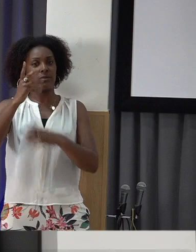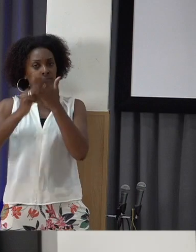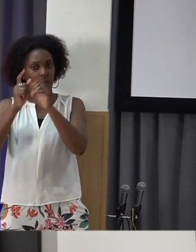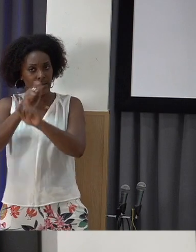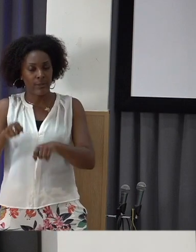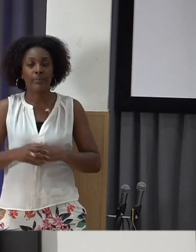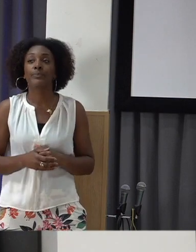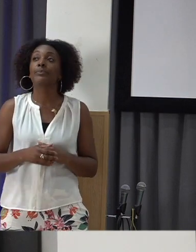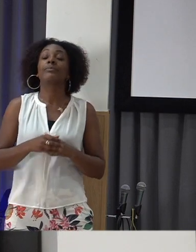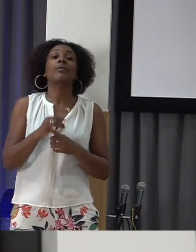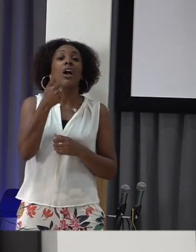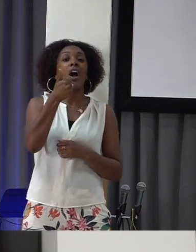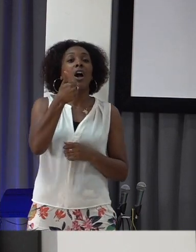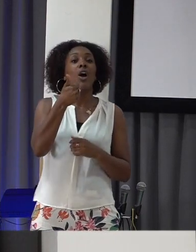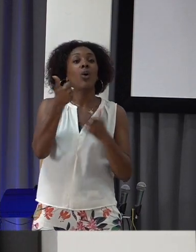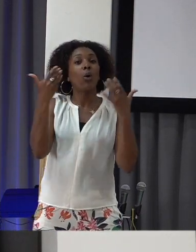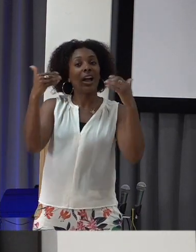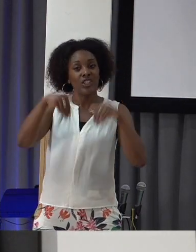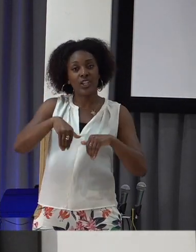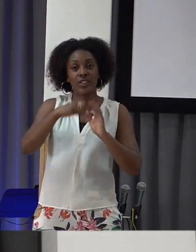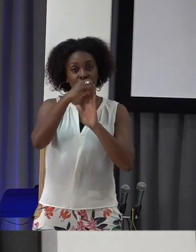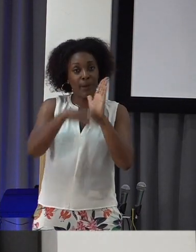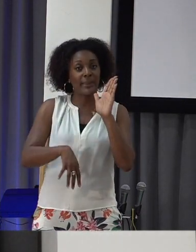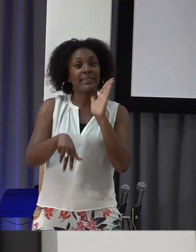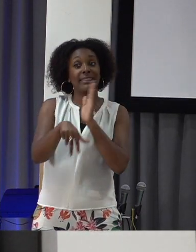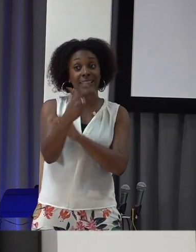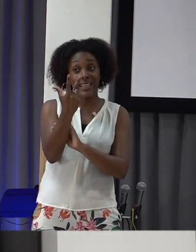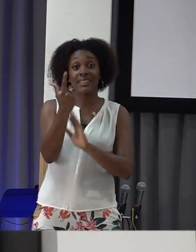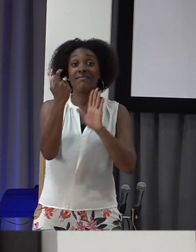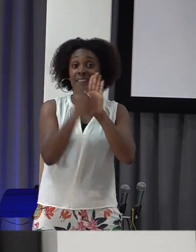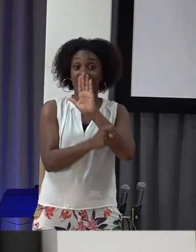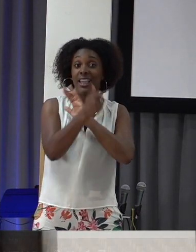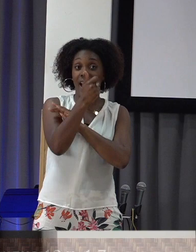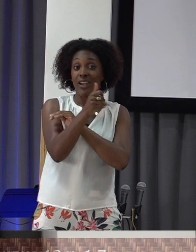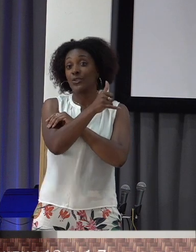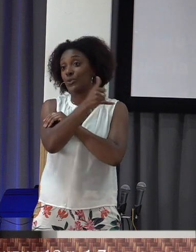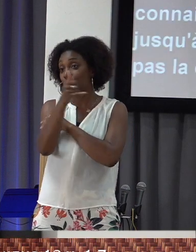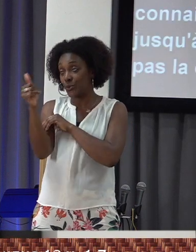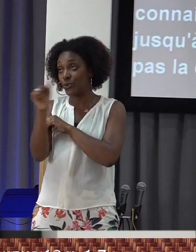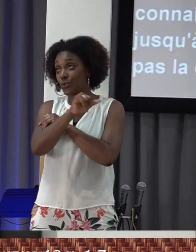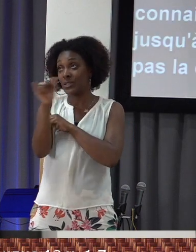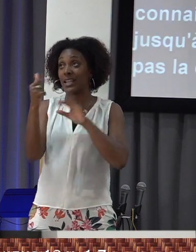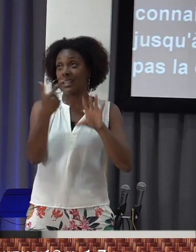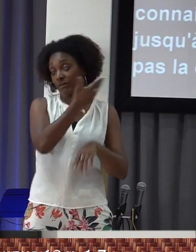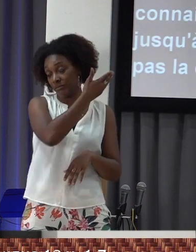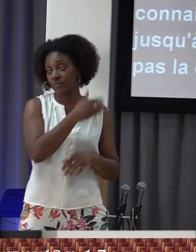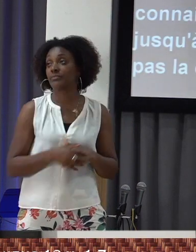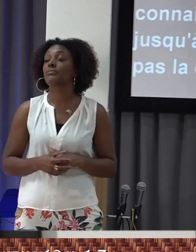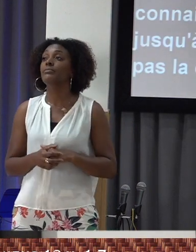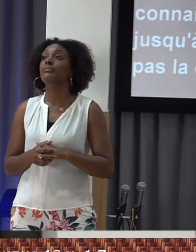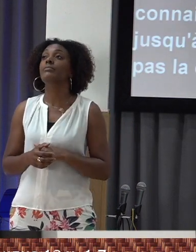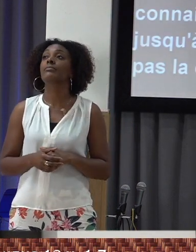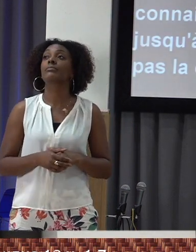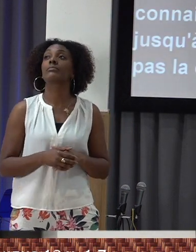C'est un texte clé, chapitre 13, versets 1 à 7. Alors, 1 Corinthiens,